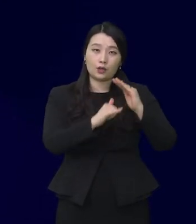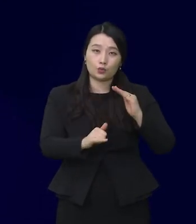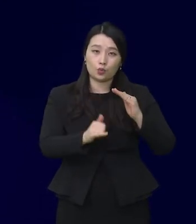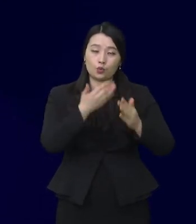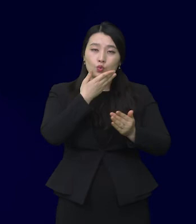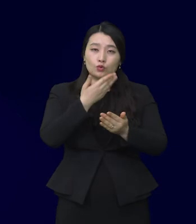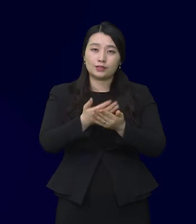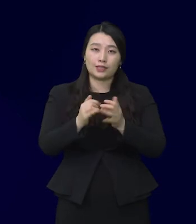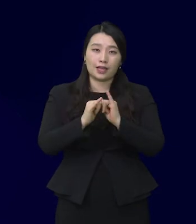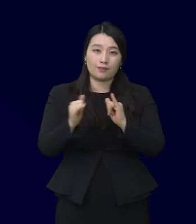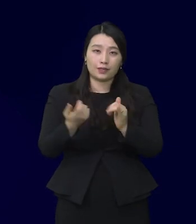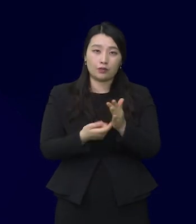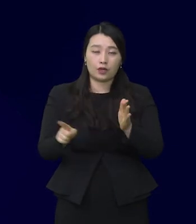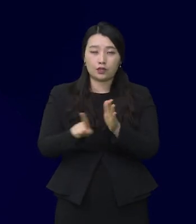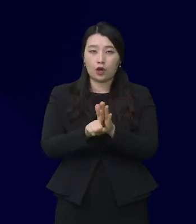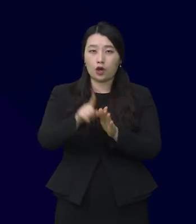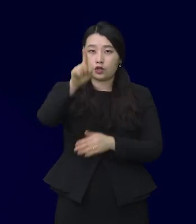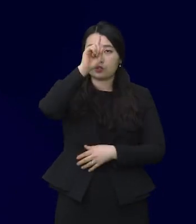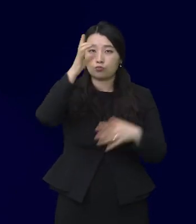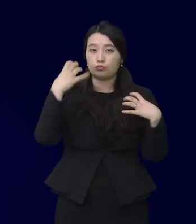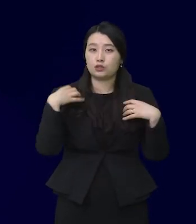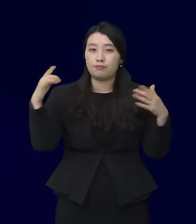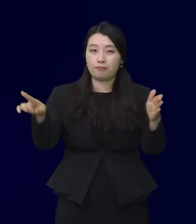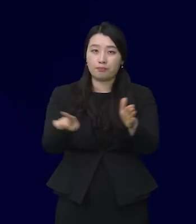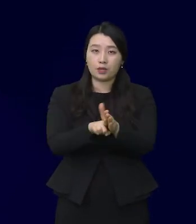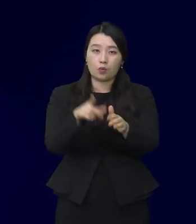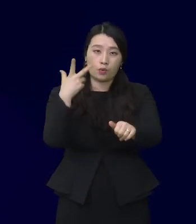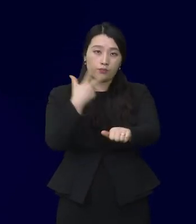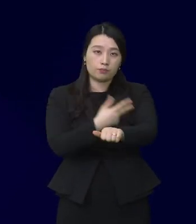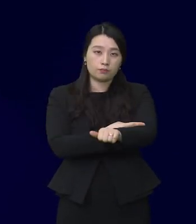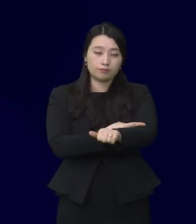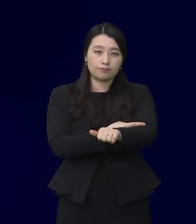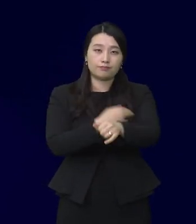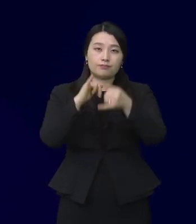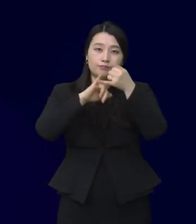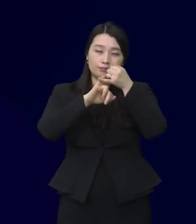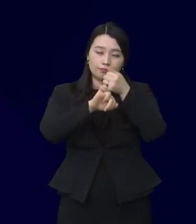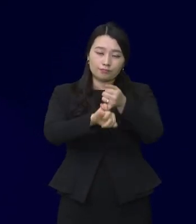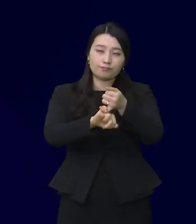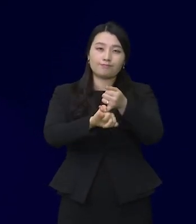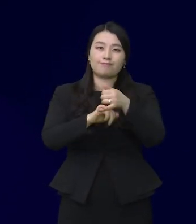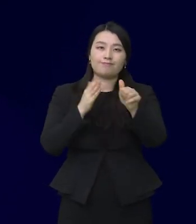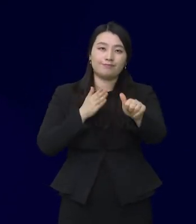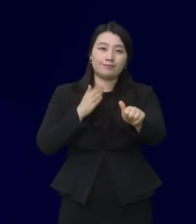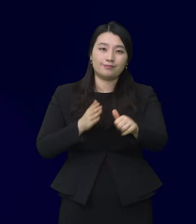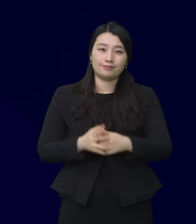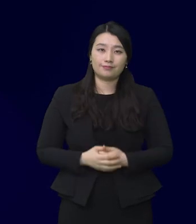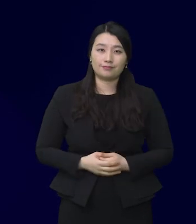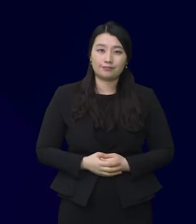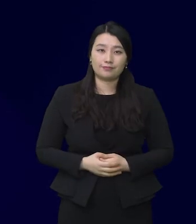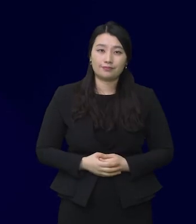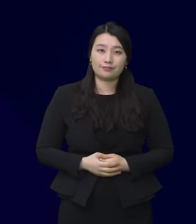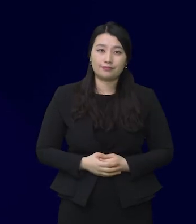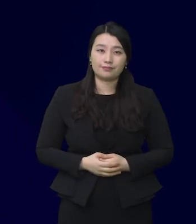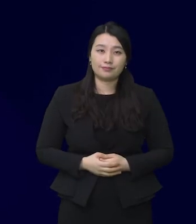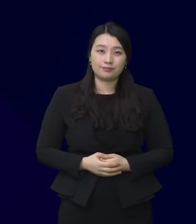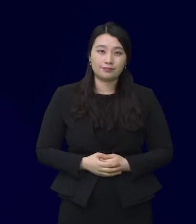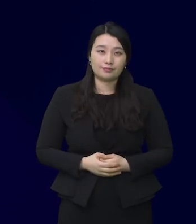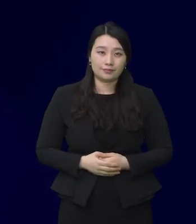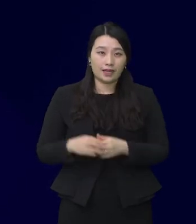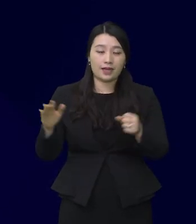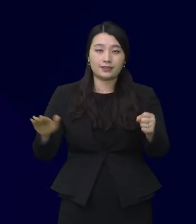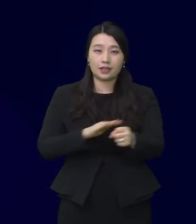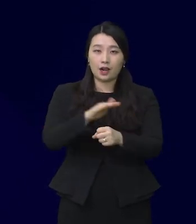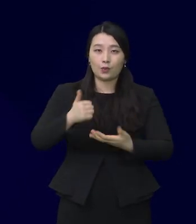소중한 사람들을 위해서 정부를 믿고 백신을 맞아 주실 것을 다시한번 당부드립니다 사랑하고 존경하는